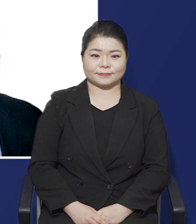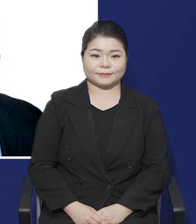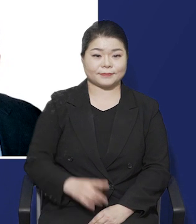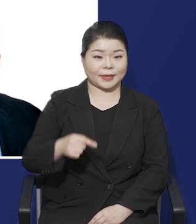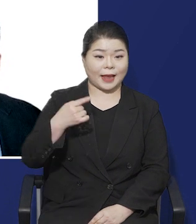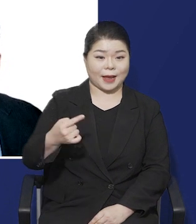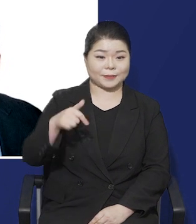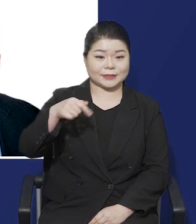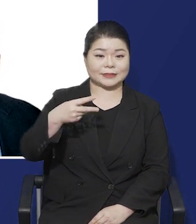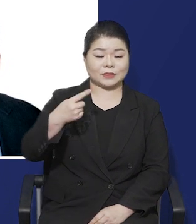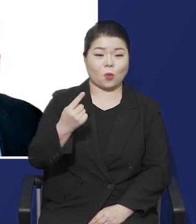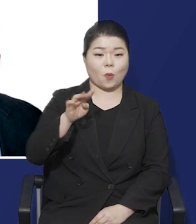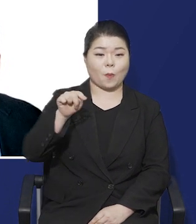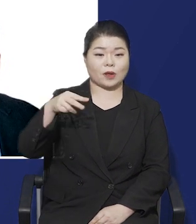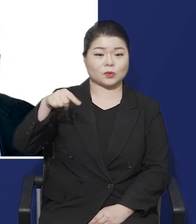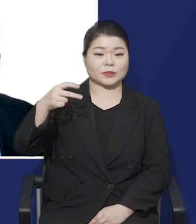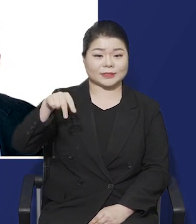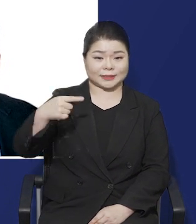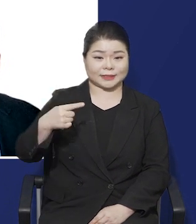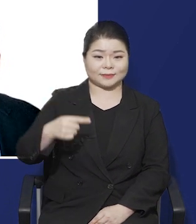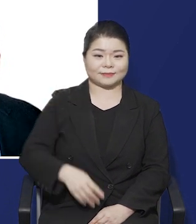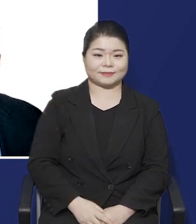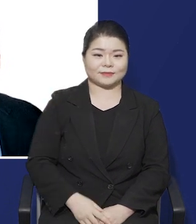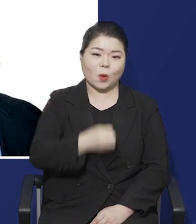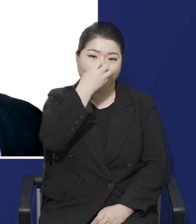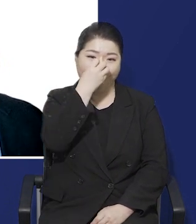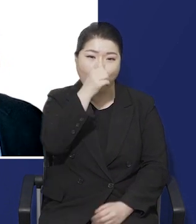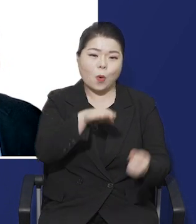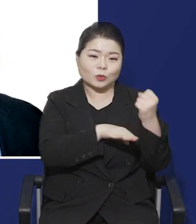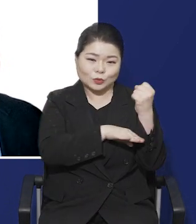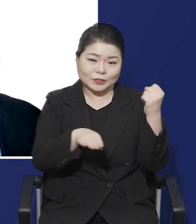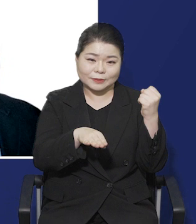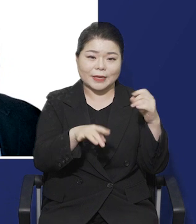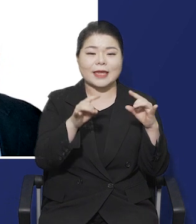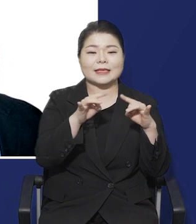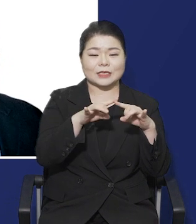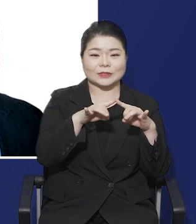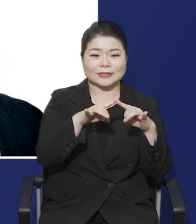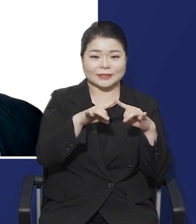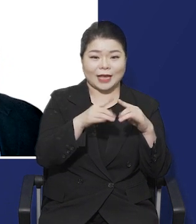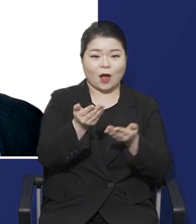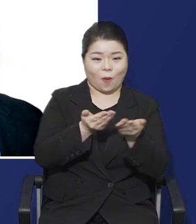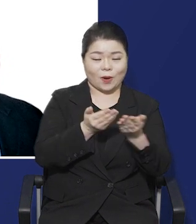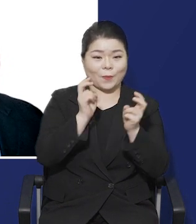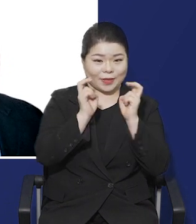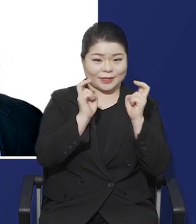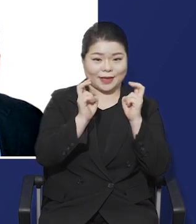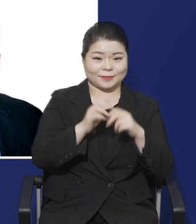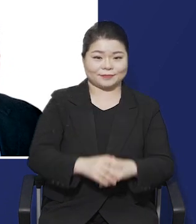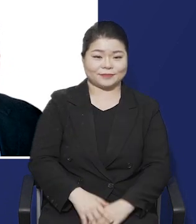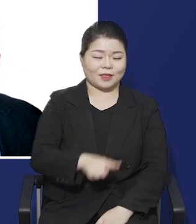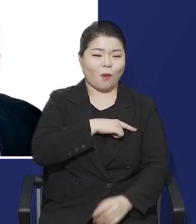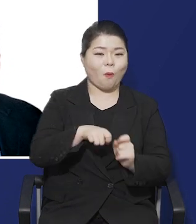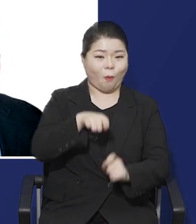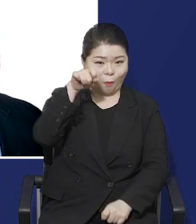다음은 글로벌 소스닷컴입니다. 이건 홍콩 기반의 상거래 회사로 가장 오래된, 운영된 그런 온라인